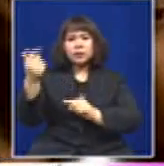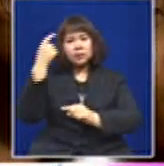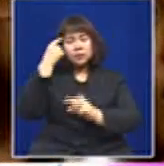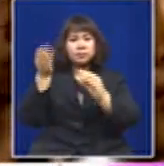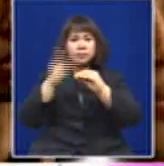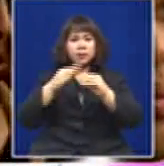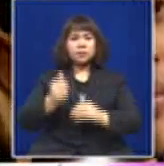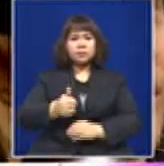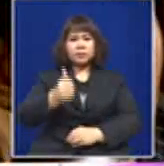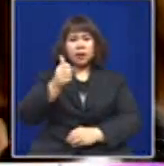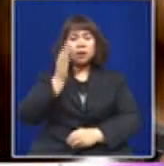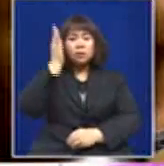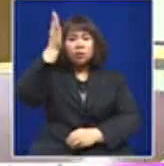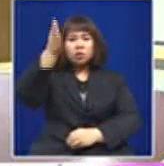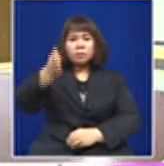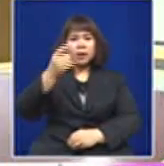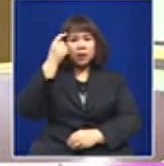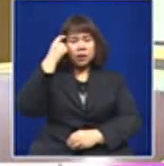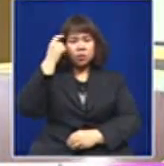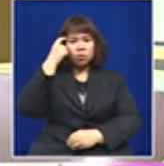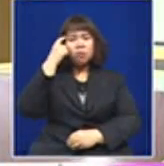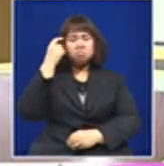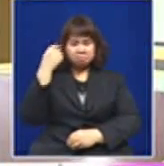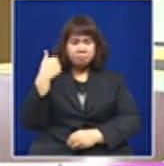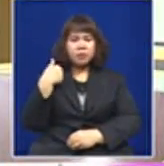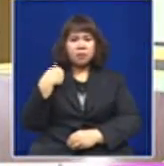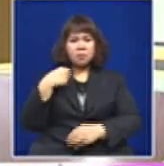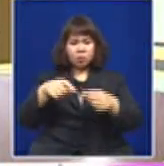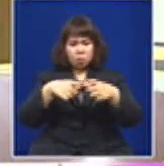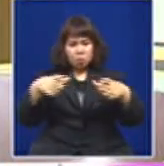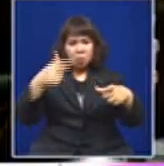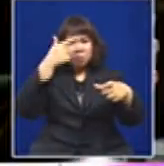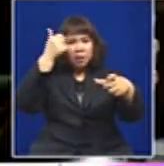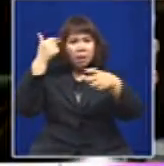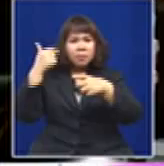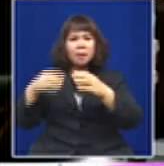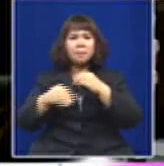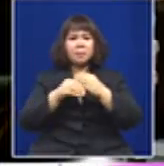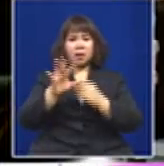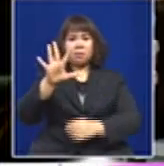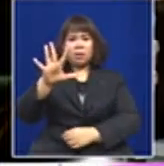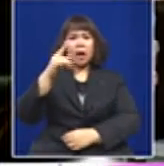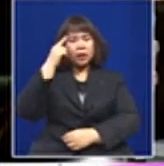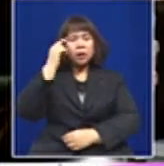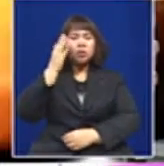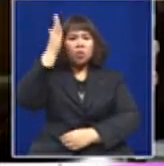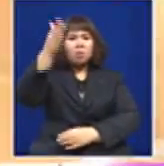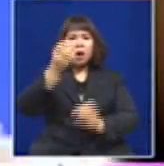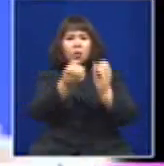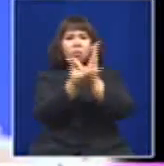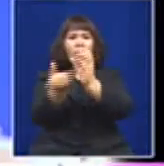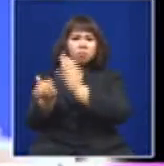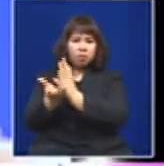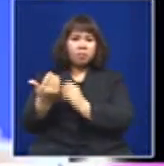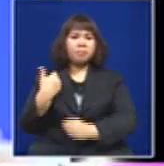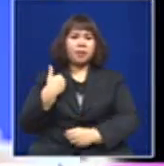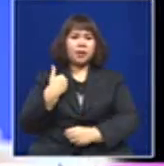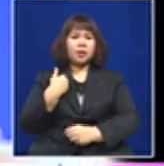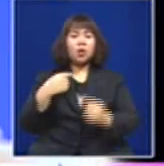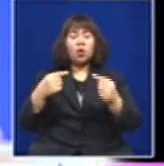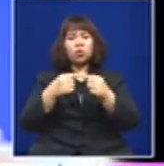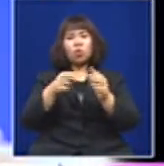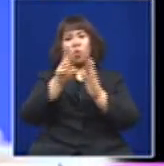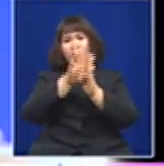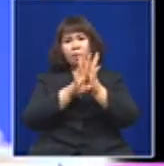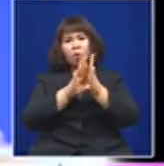ขึ้นซึ่งในอนาคตคาดว่าจะมีการเกิดหลุมดำมากกว่า5หลุมที่กำลังจะเข้ามาชนกันรวมทั้งการเกิดระบบ